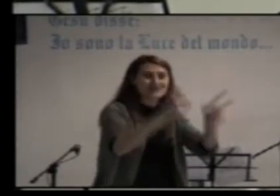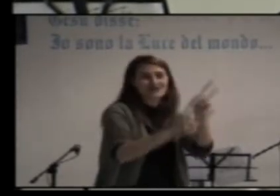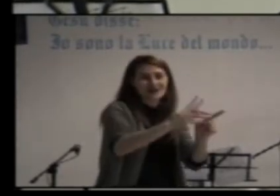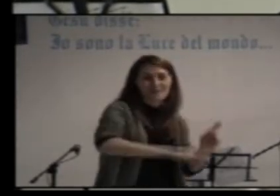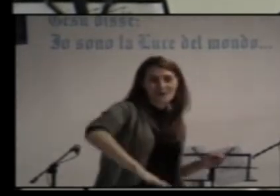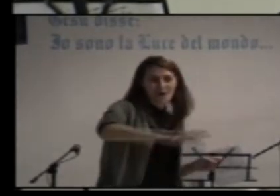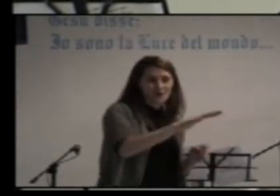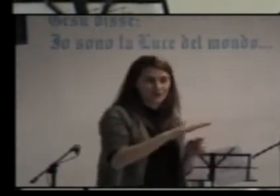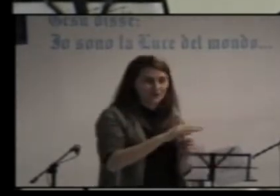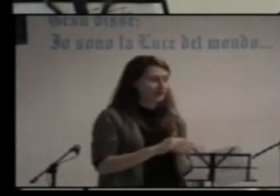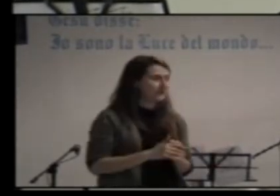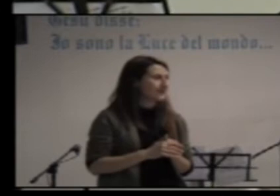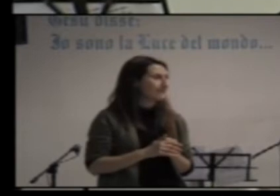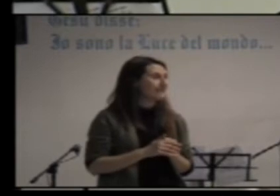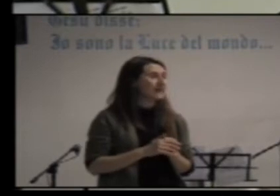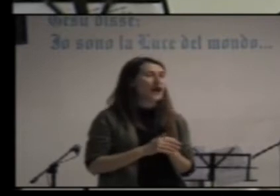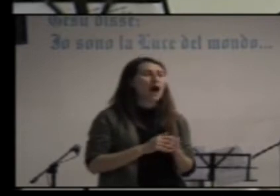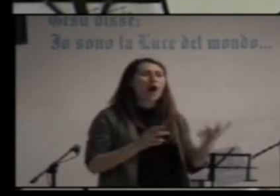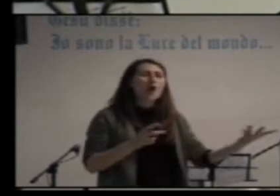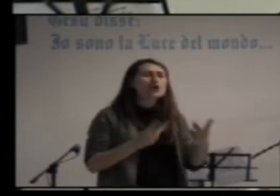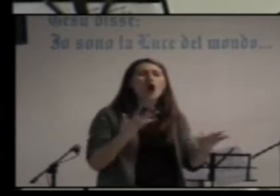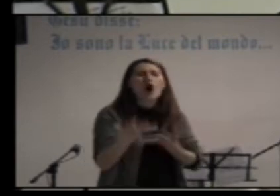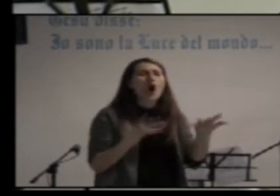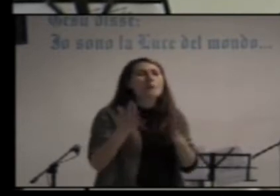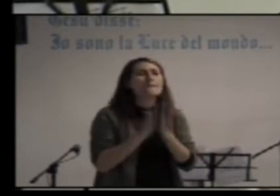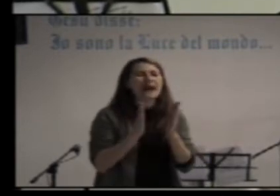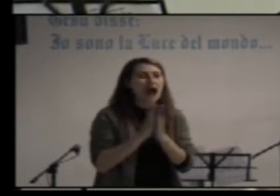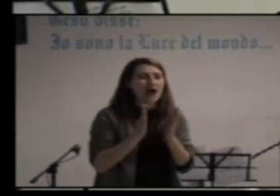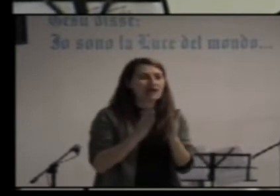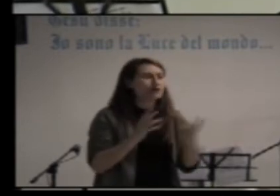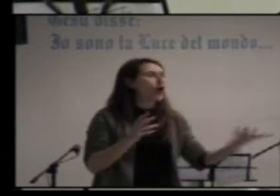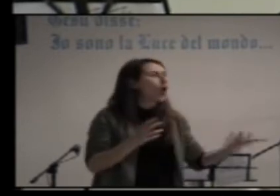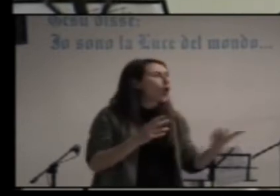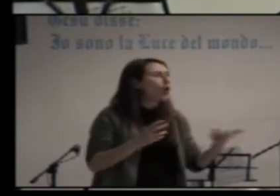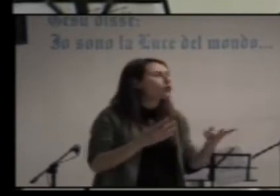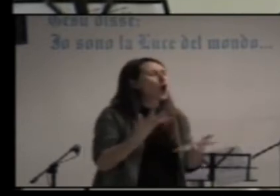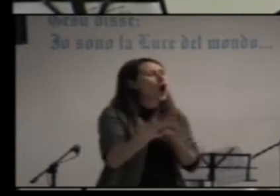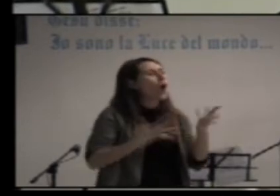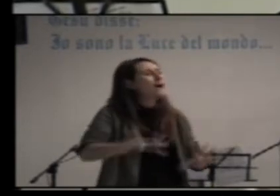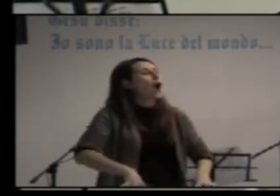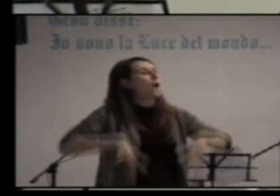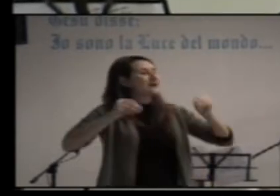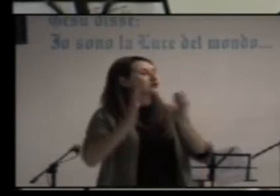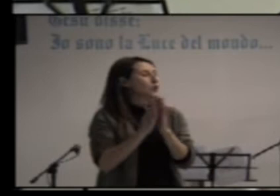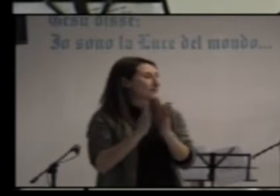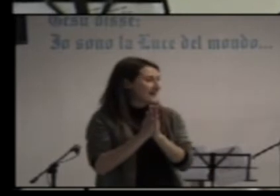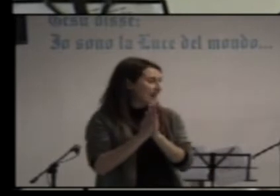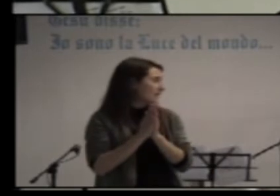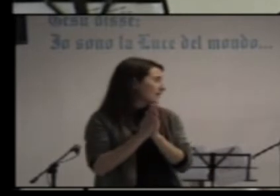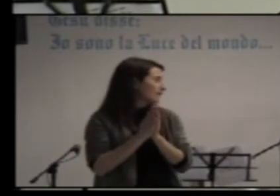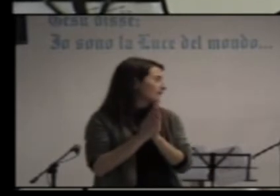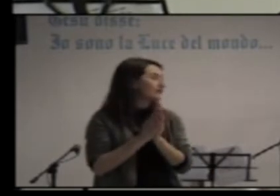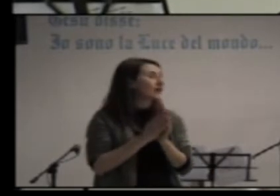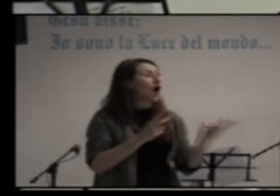vedere? Come pregavano? A che cosa si appellavano? Come hanno iniziato la loro preghiera?